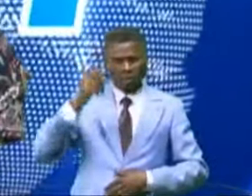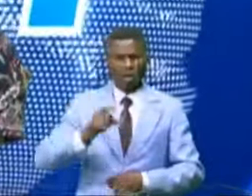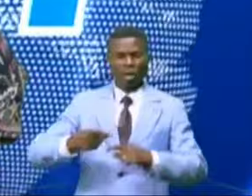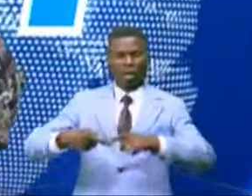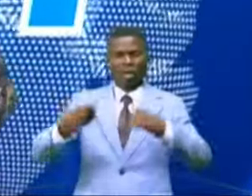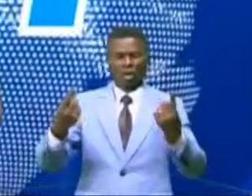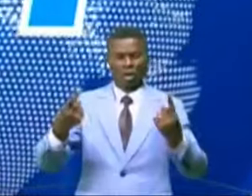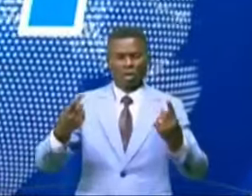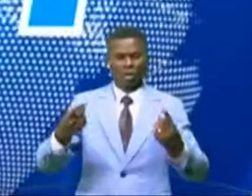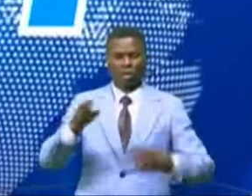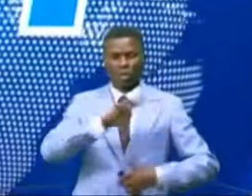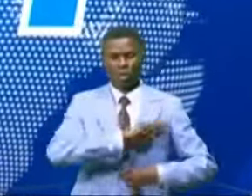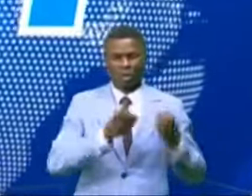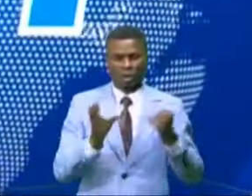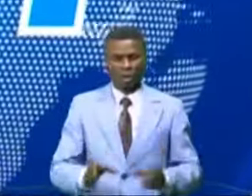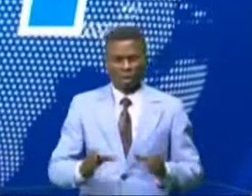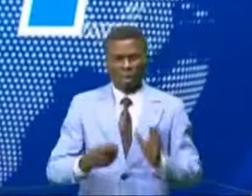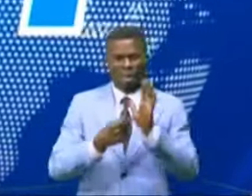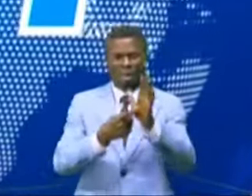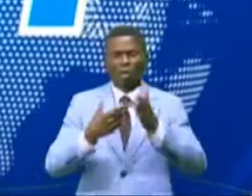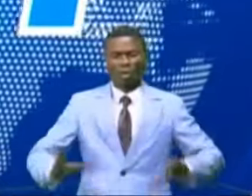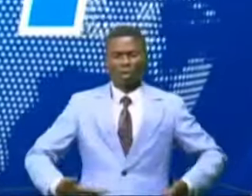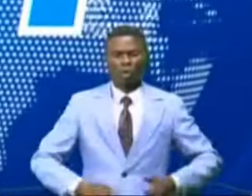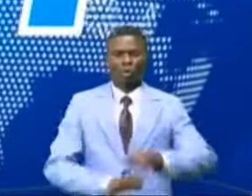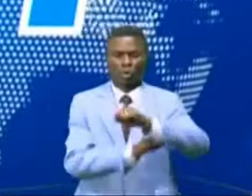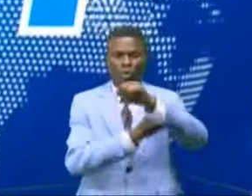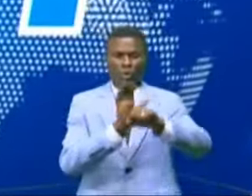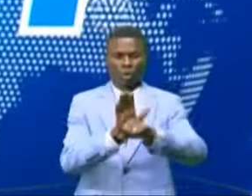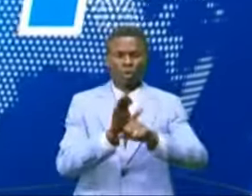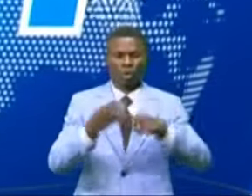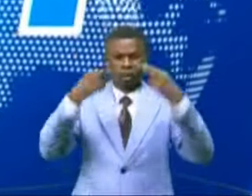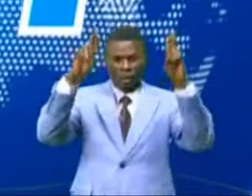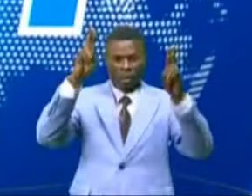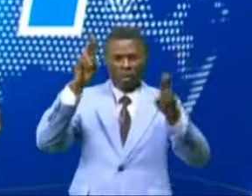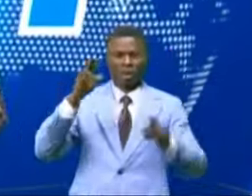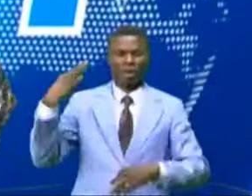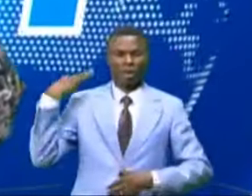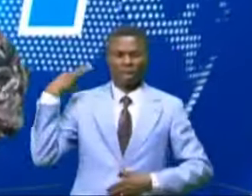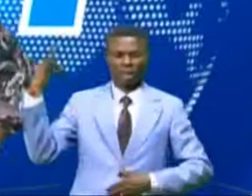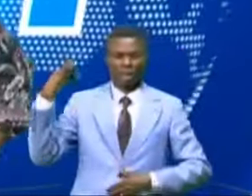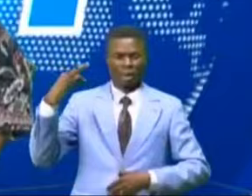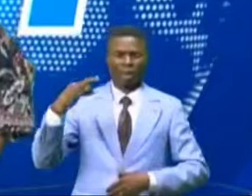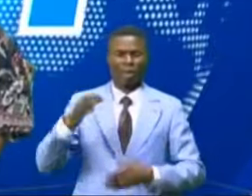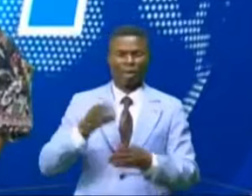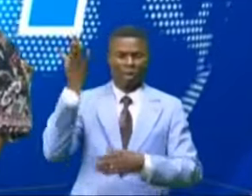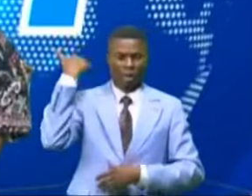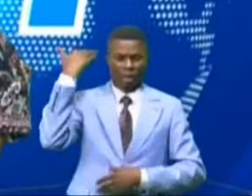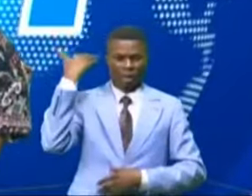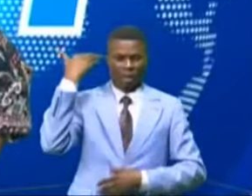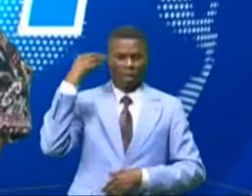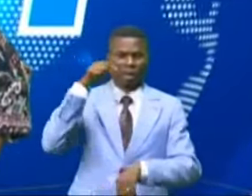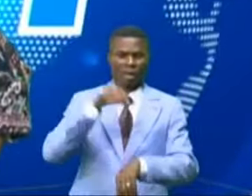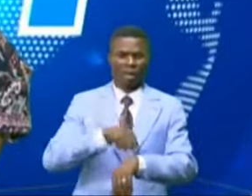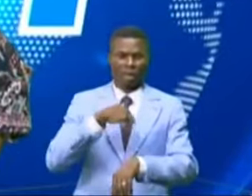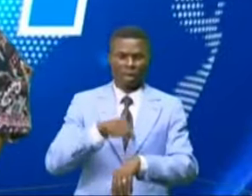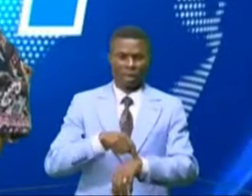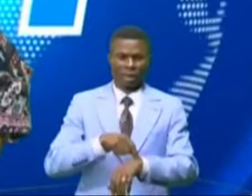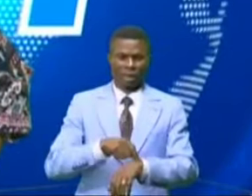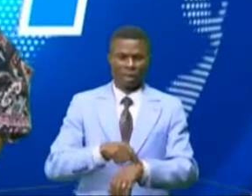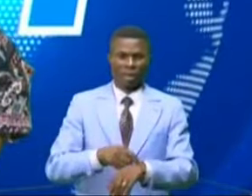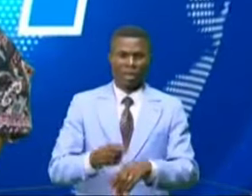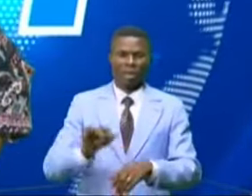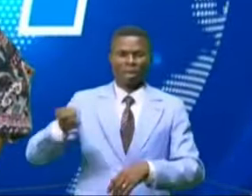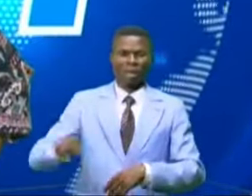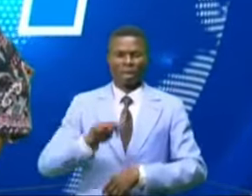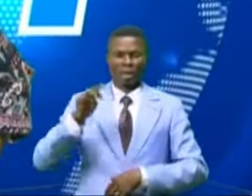dite républicaine ne cessent de manifester leur soutien pour la réussite de sa candidature. Le dernier en date est celui de